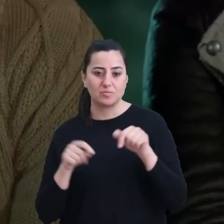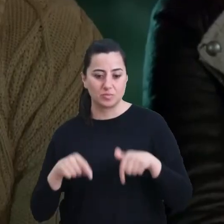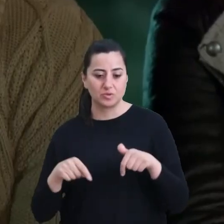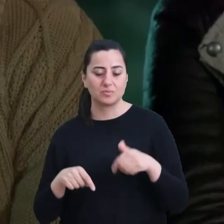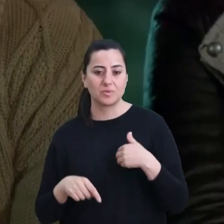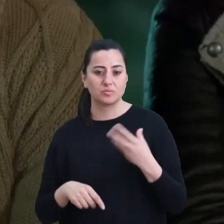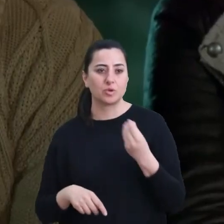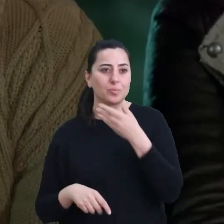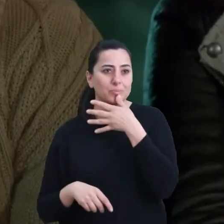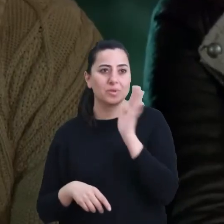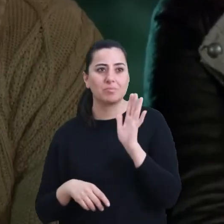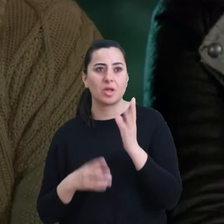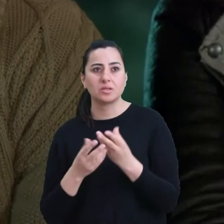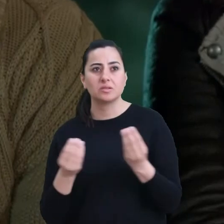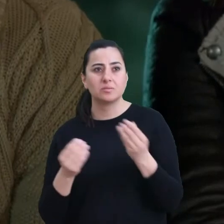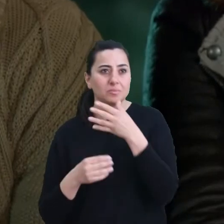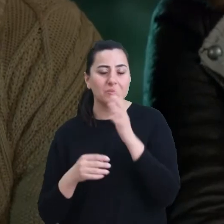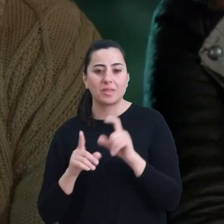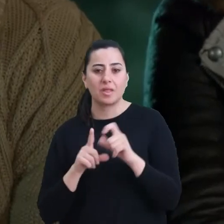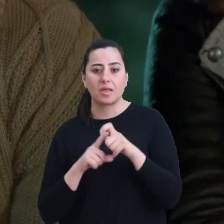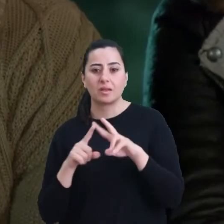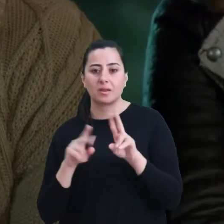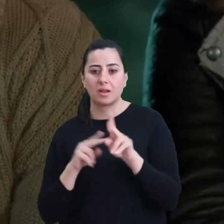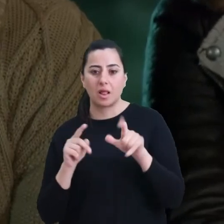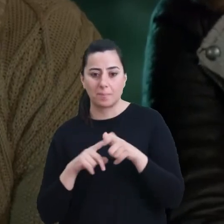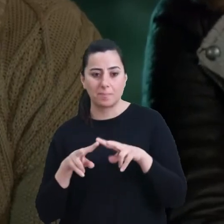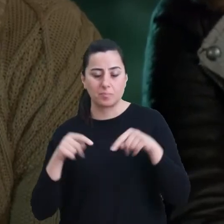Burası benim çok bilinmeyen denklemim Zümrüt.